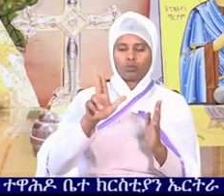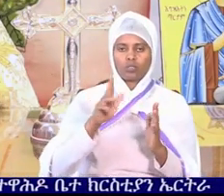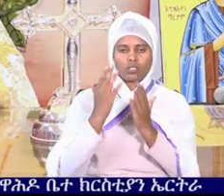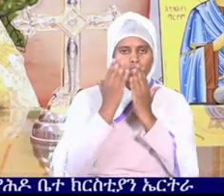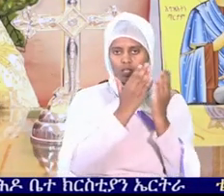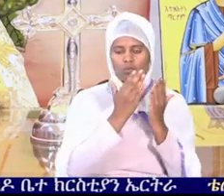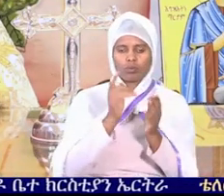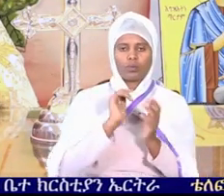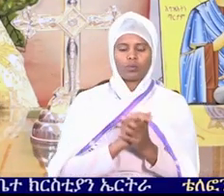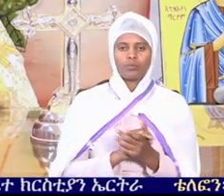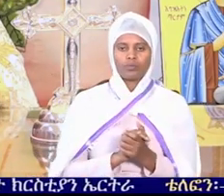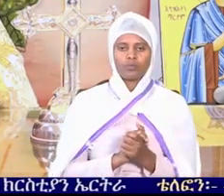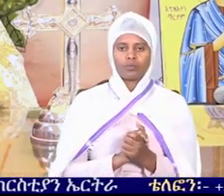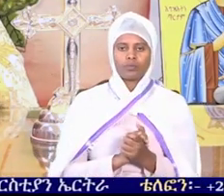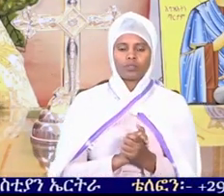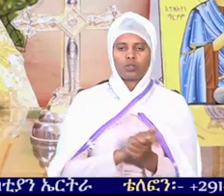شمنتن ننبب